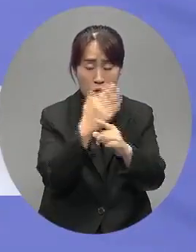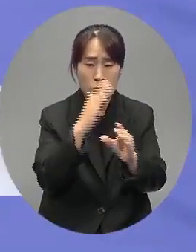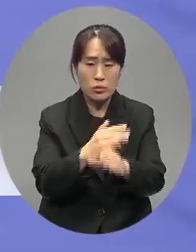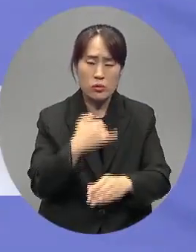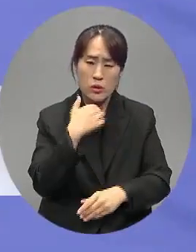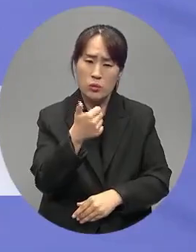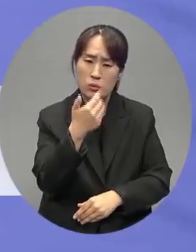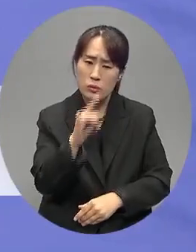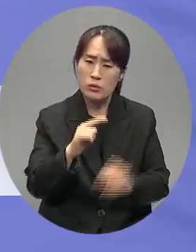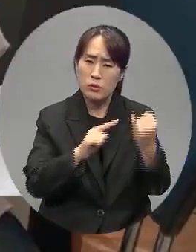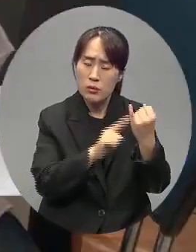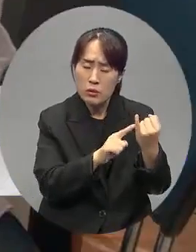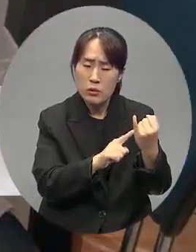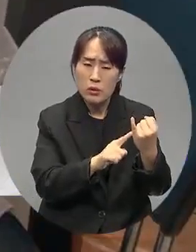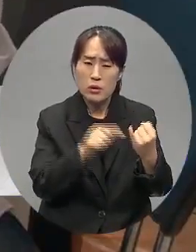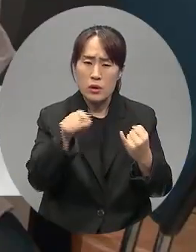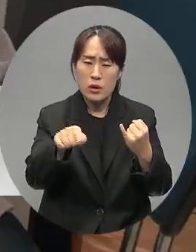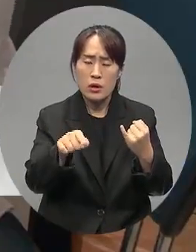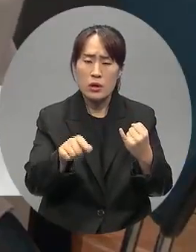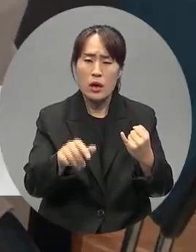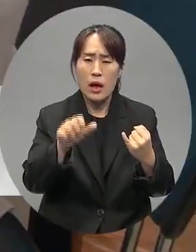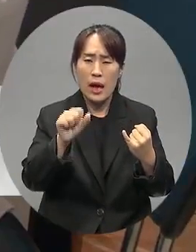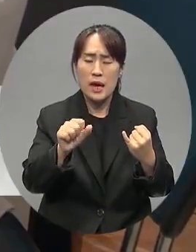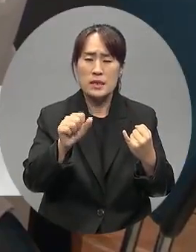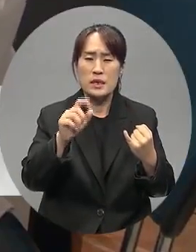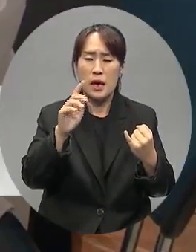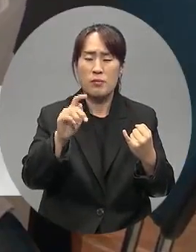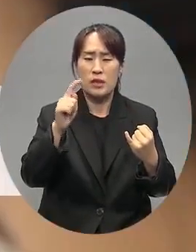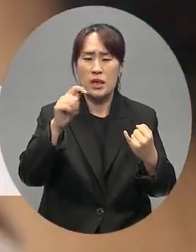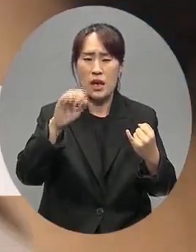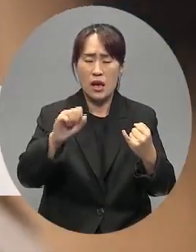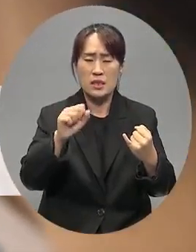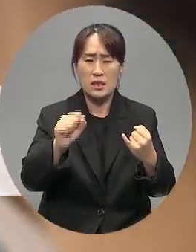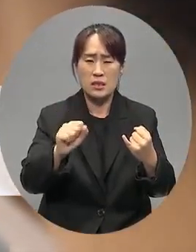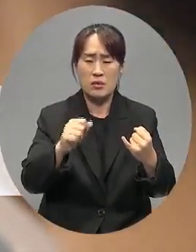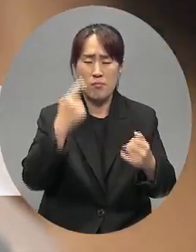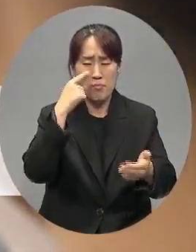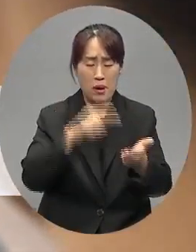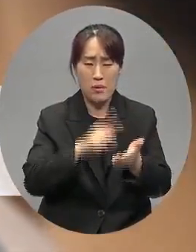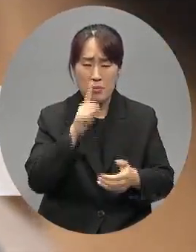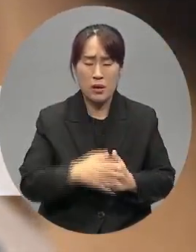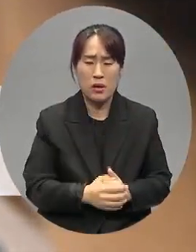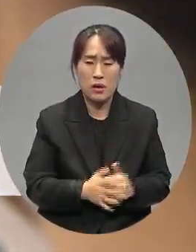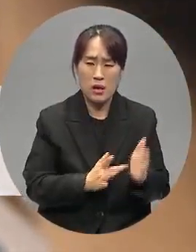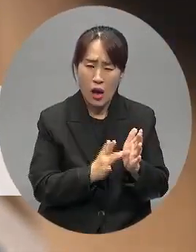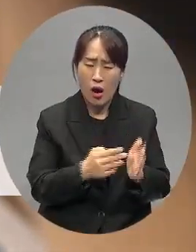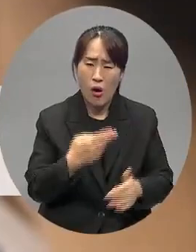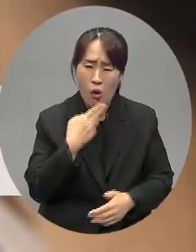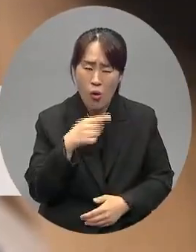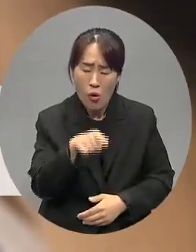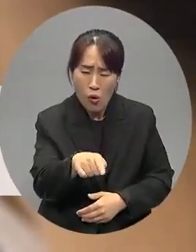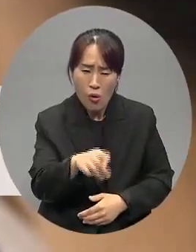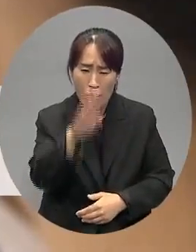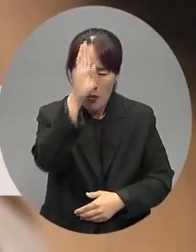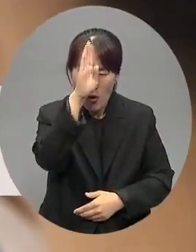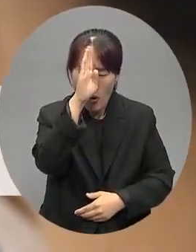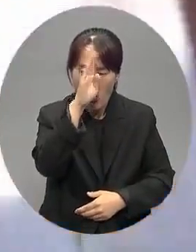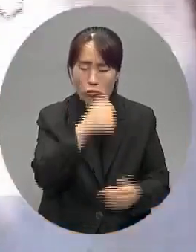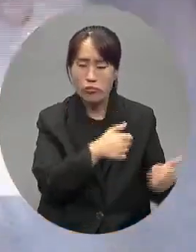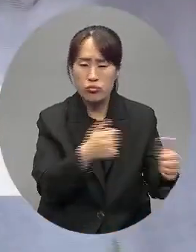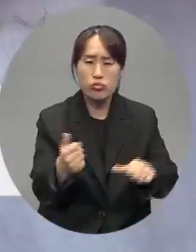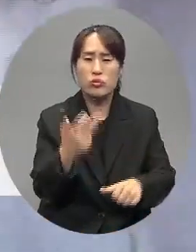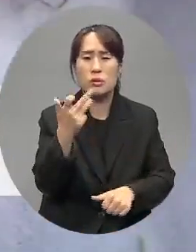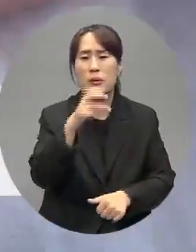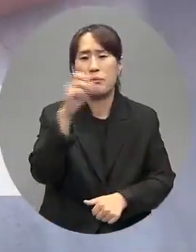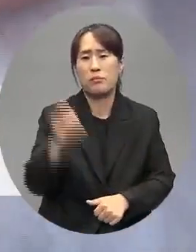50대 여성이 sfts 양성 판정을 받았다고 밝혔습니다 치료제나 백신이 없는 sfts 사망률은